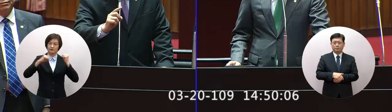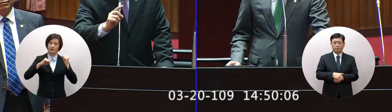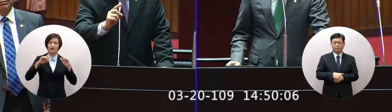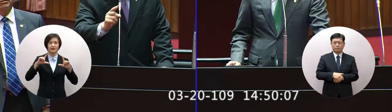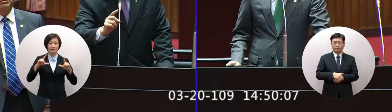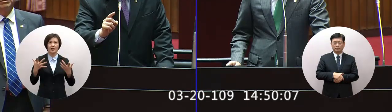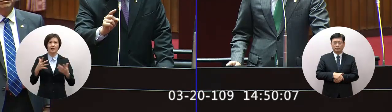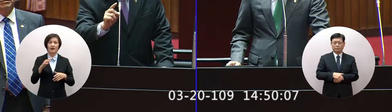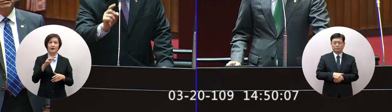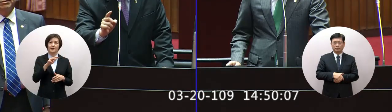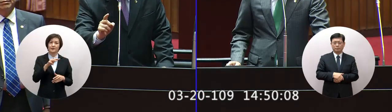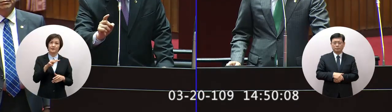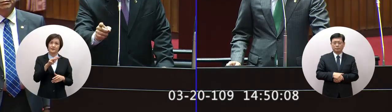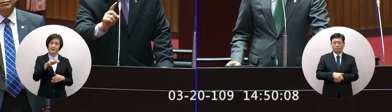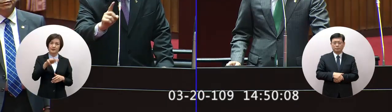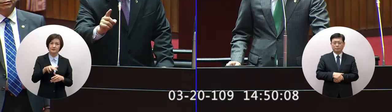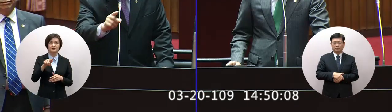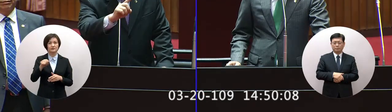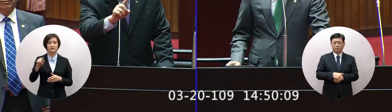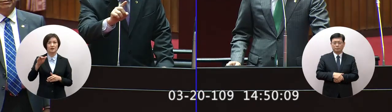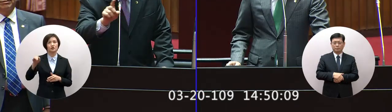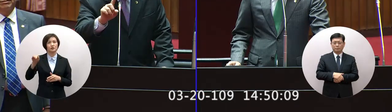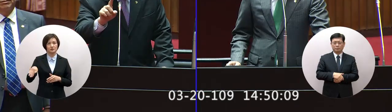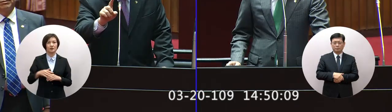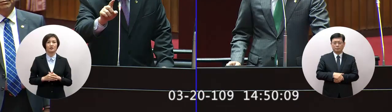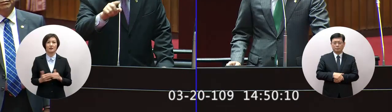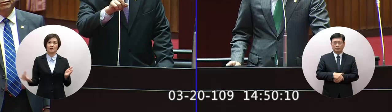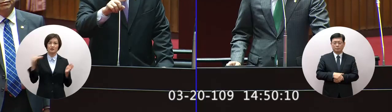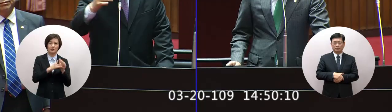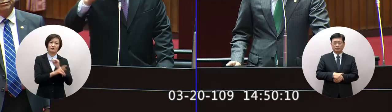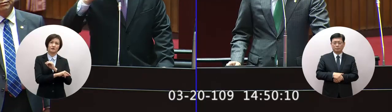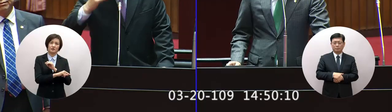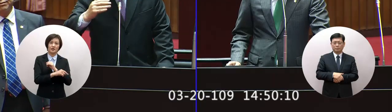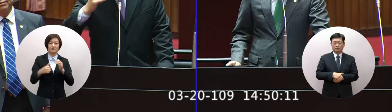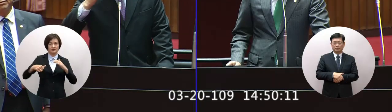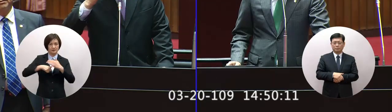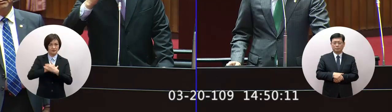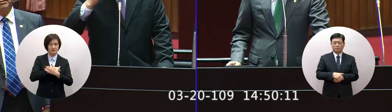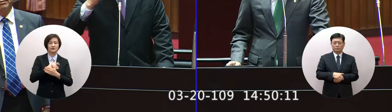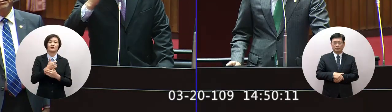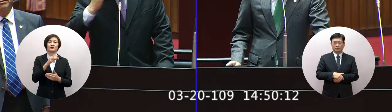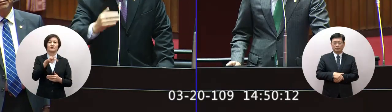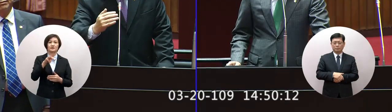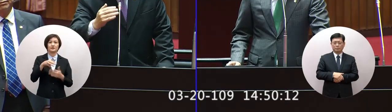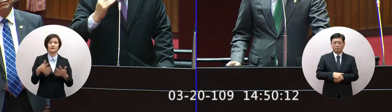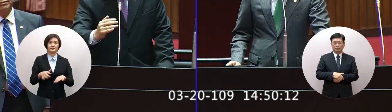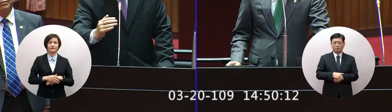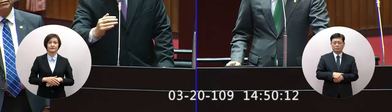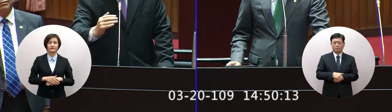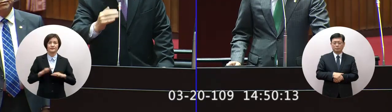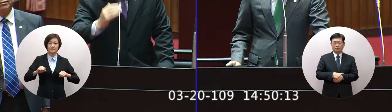有大概8000个人左右，最后进来只有3800。本来早上到